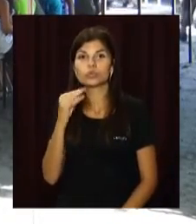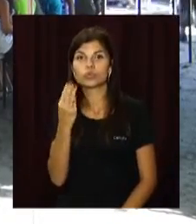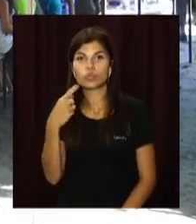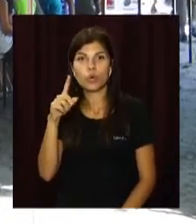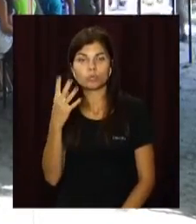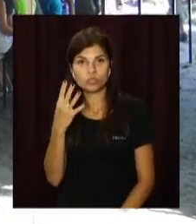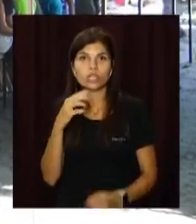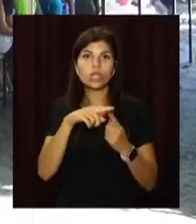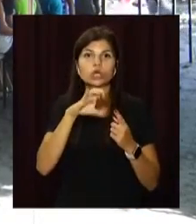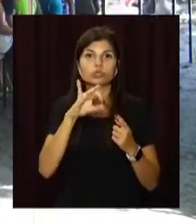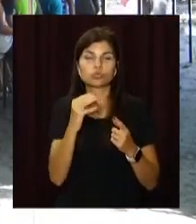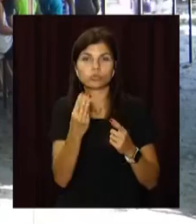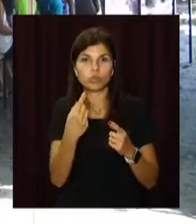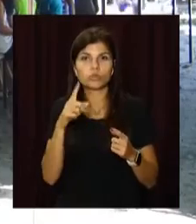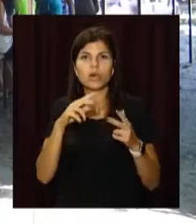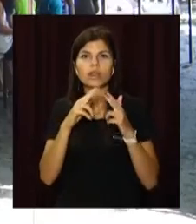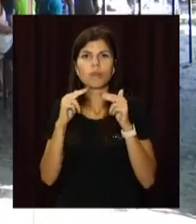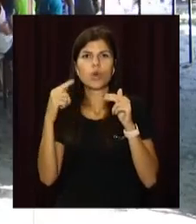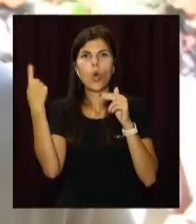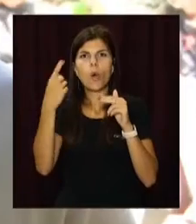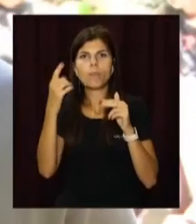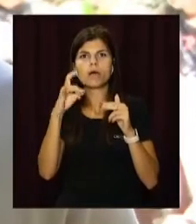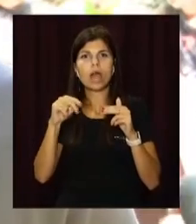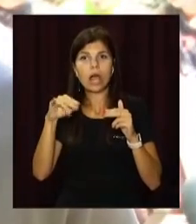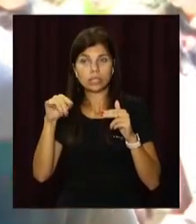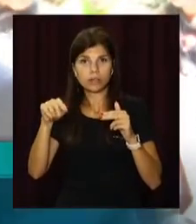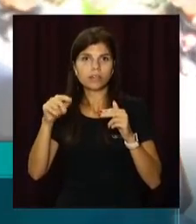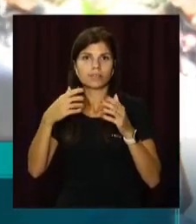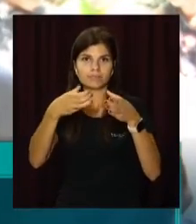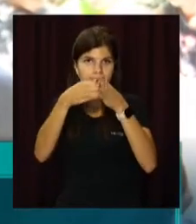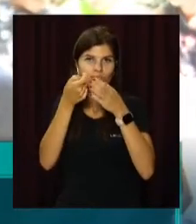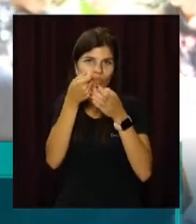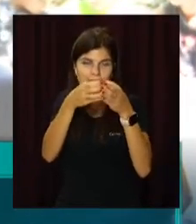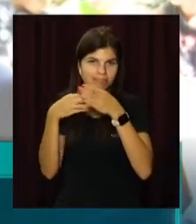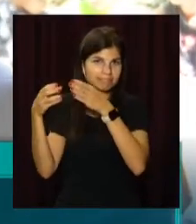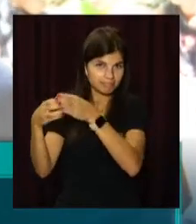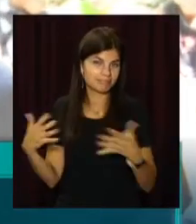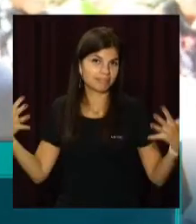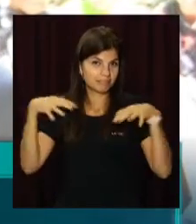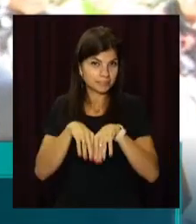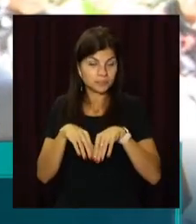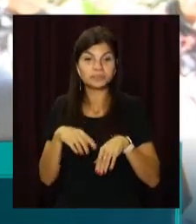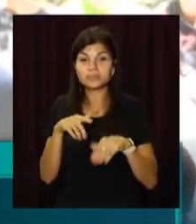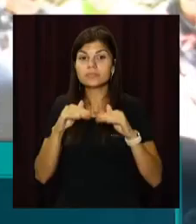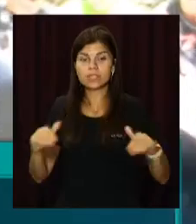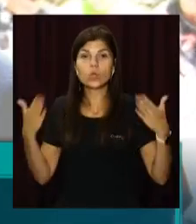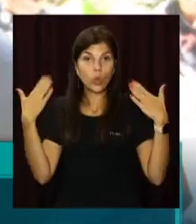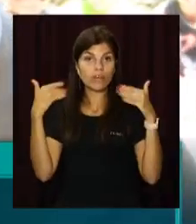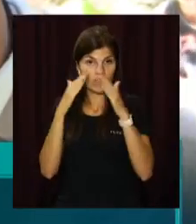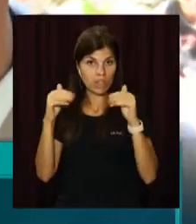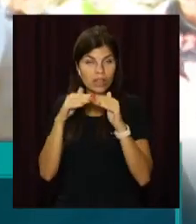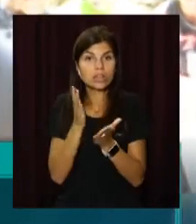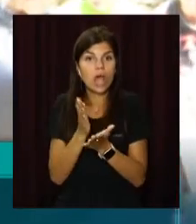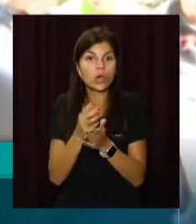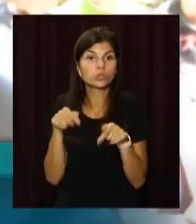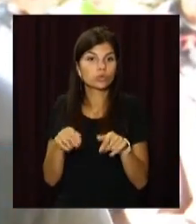4 та ДЮСШ із дзюдо Дніпропетровської облради. Детки будут отдыхать в лагере. Находиться